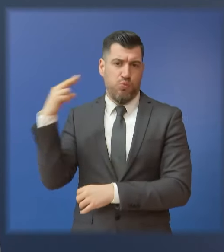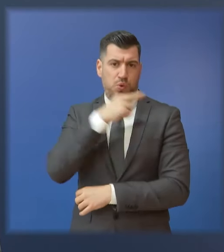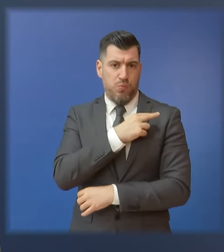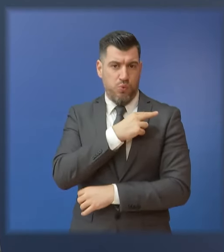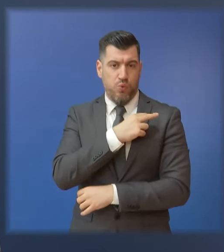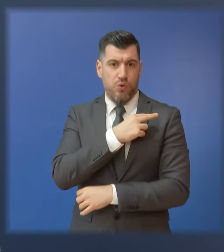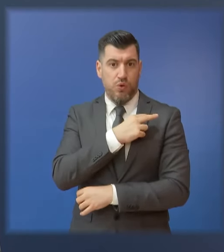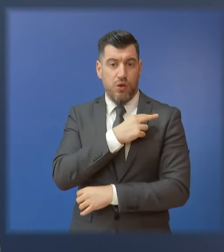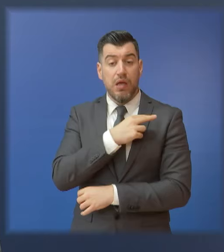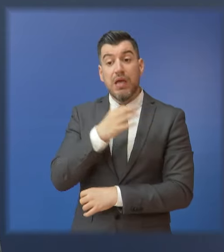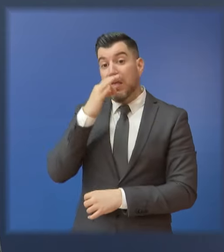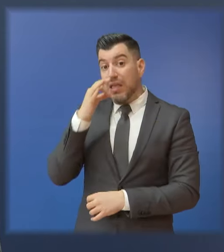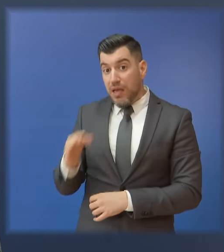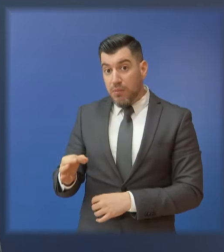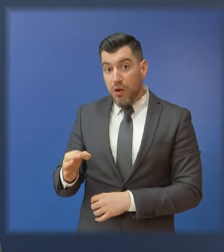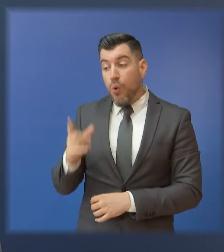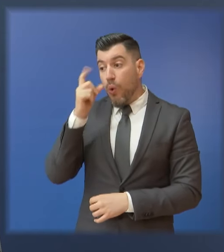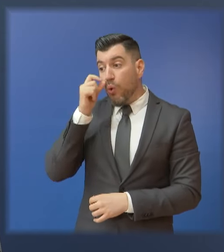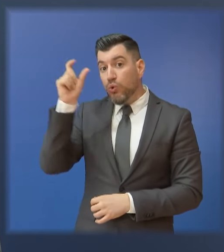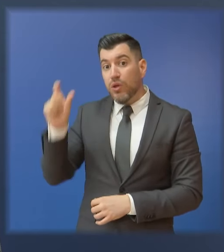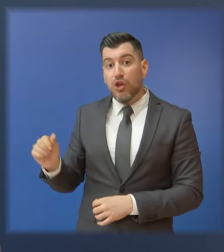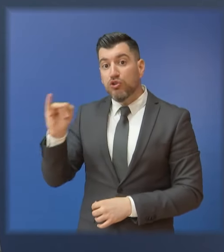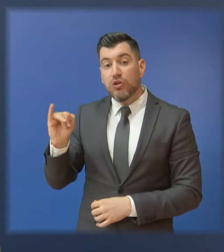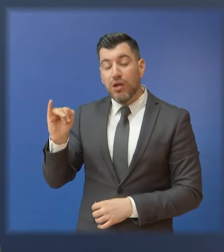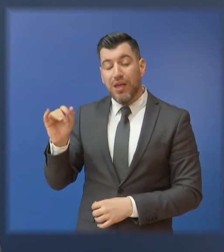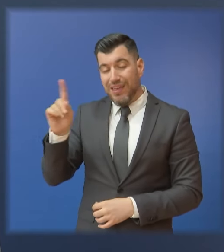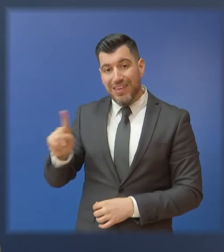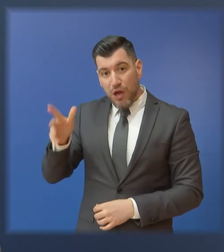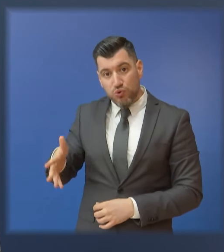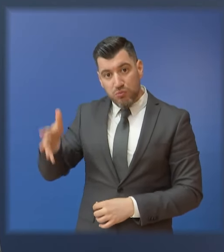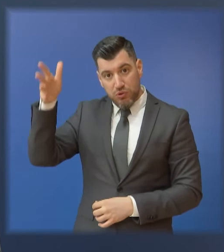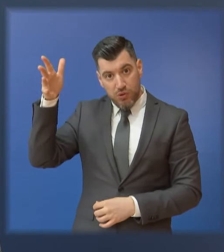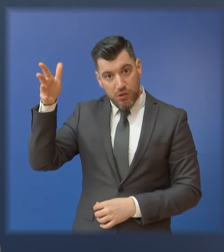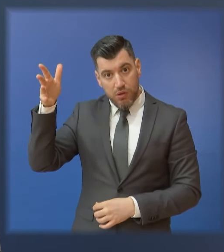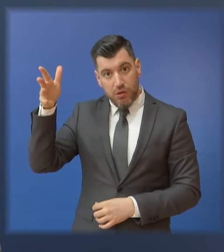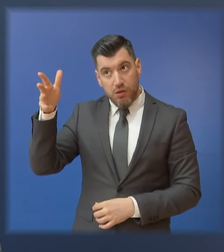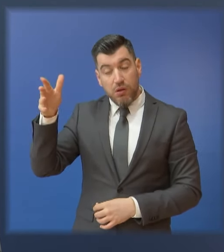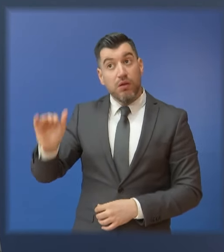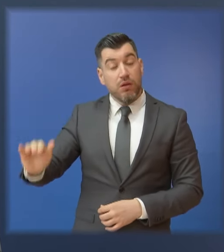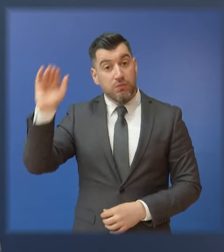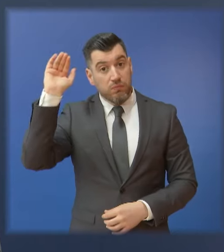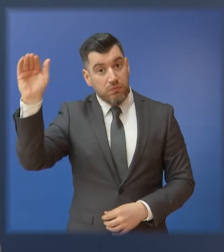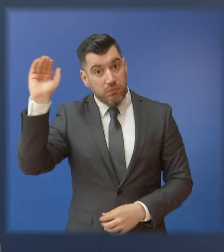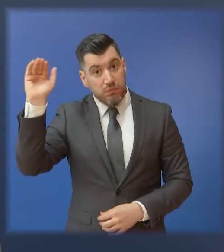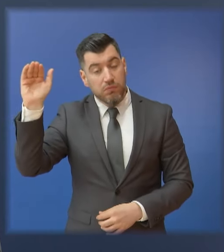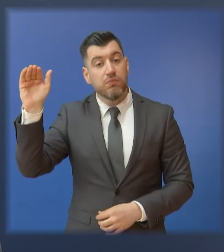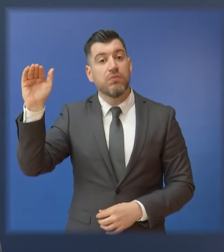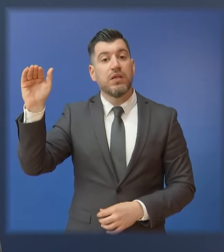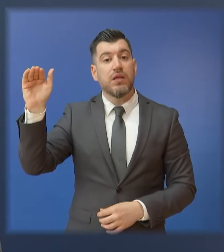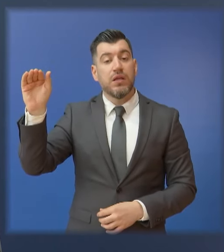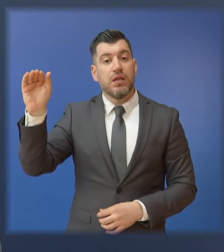πει ότι ο κύριος μητσοτάκης έχει θέσει θέμα παραμονή στη θέση του κυρίου